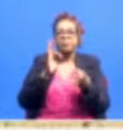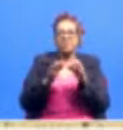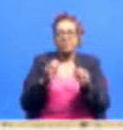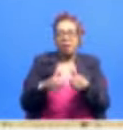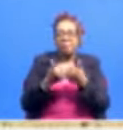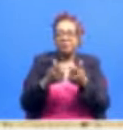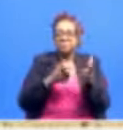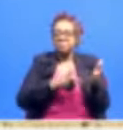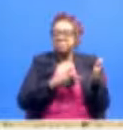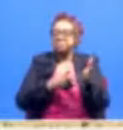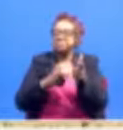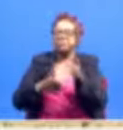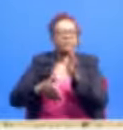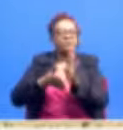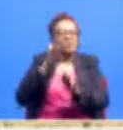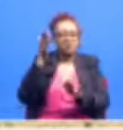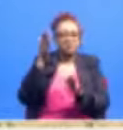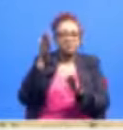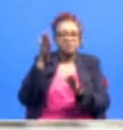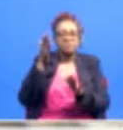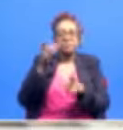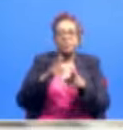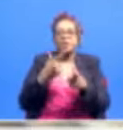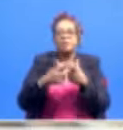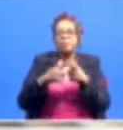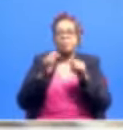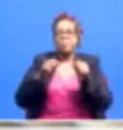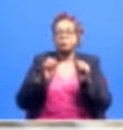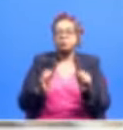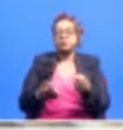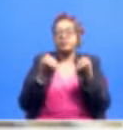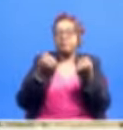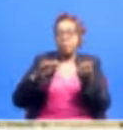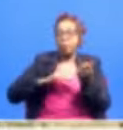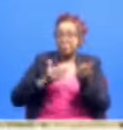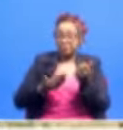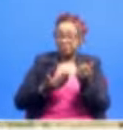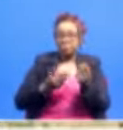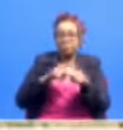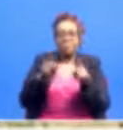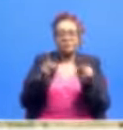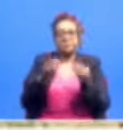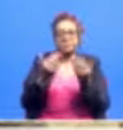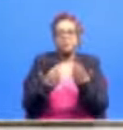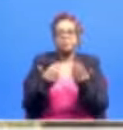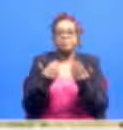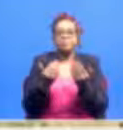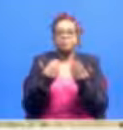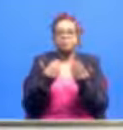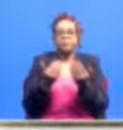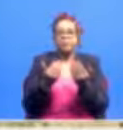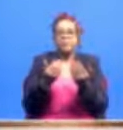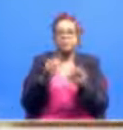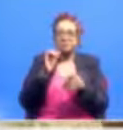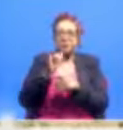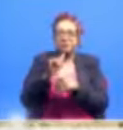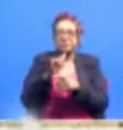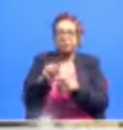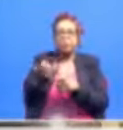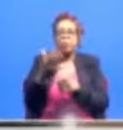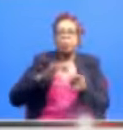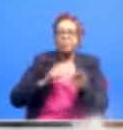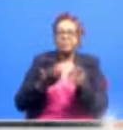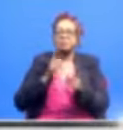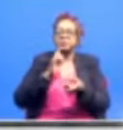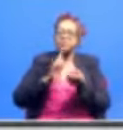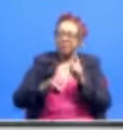haraka na kuitikia mwito haraka, hapo labda wangeokoa mama. Lakini sasa wajua uchungu wa mzazi, wajua ni mtoto, ile ikasi alikuwa anakimbia yule mama kwenda